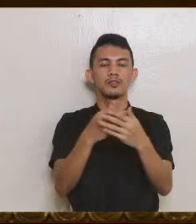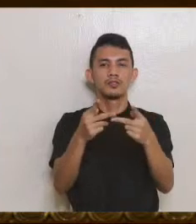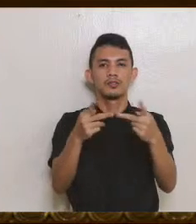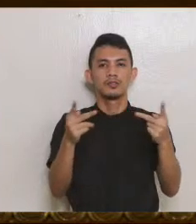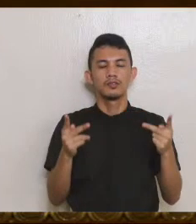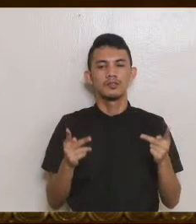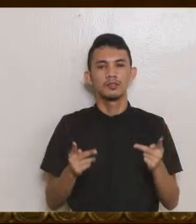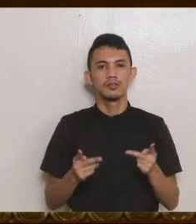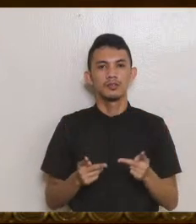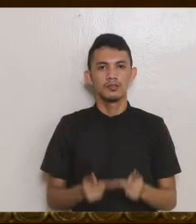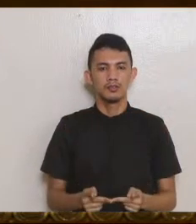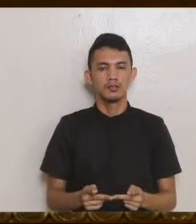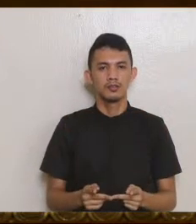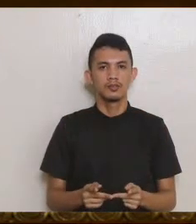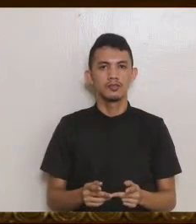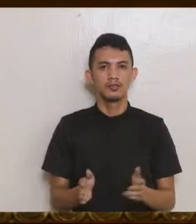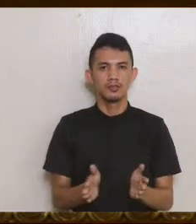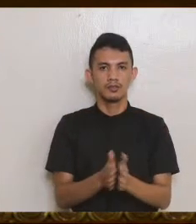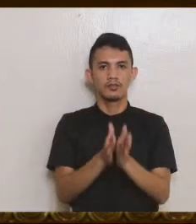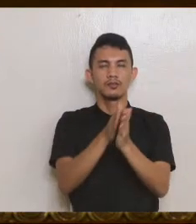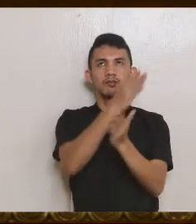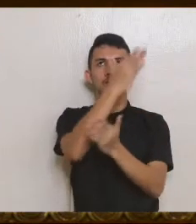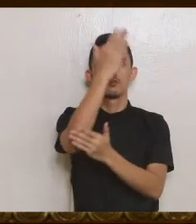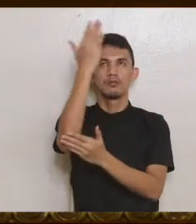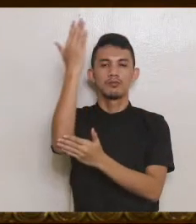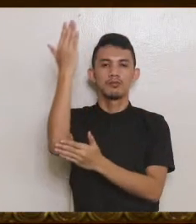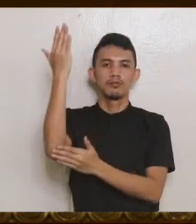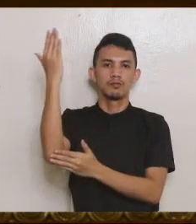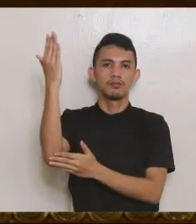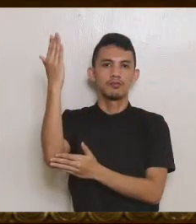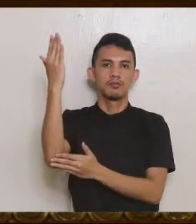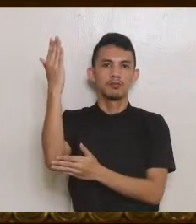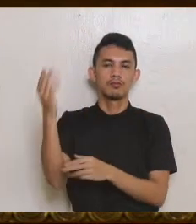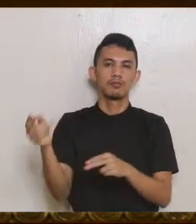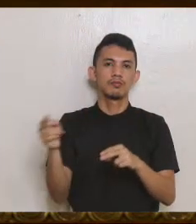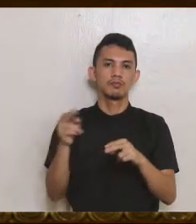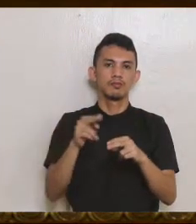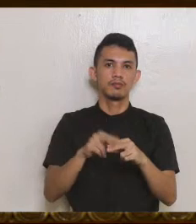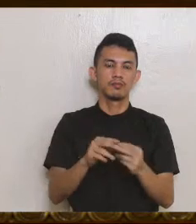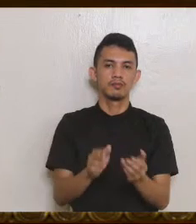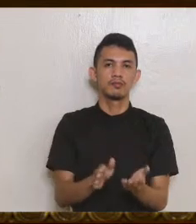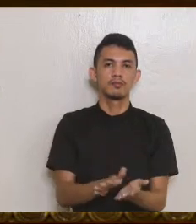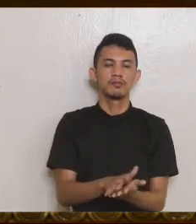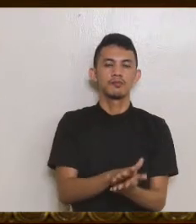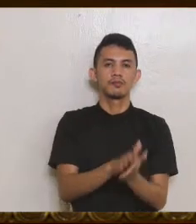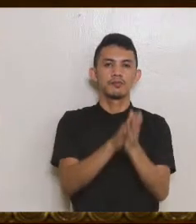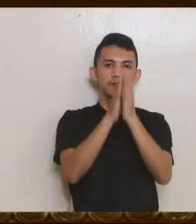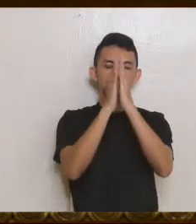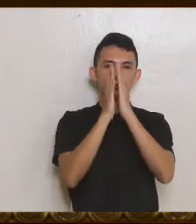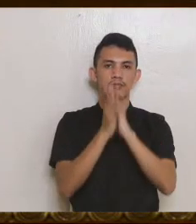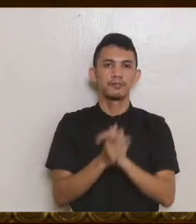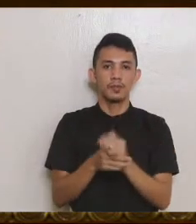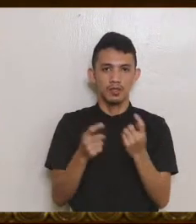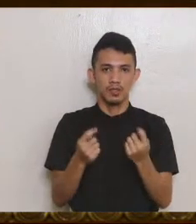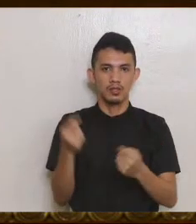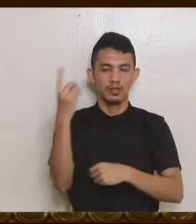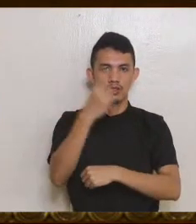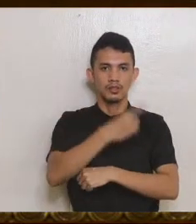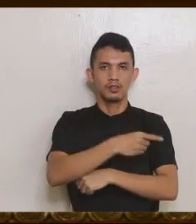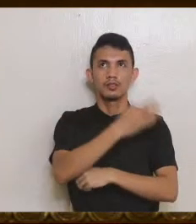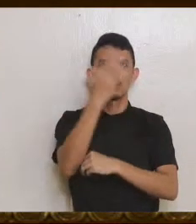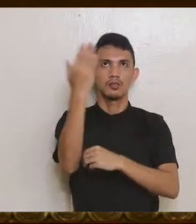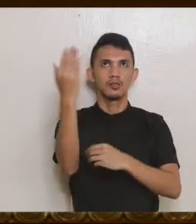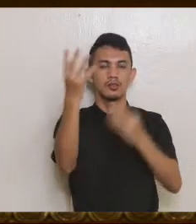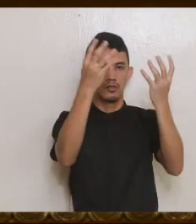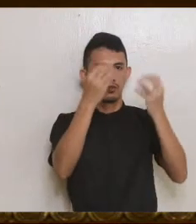dapit, ug nga magdayeg kanimo sa dugang kasadya. Kay karong adlaw, gihatag mo ang